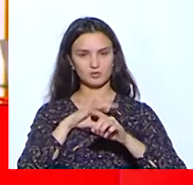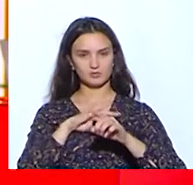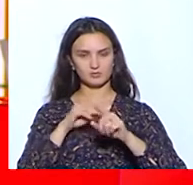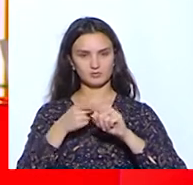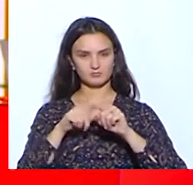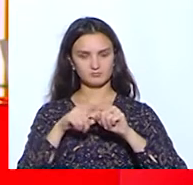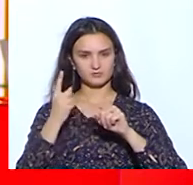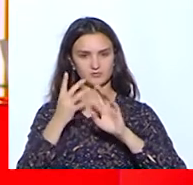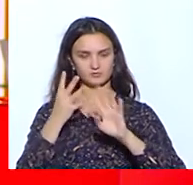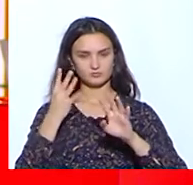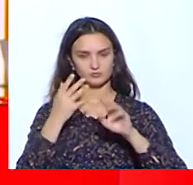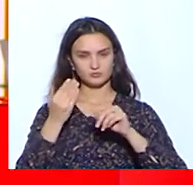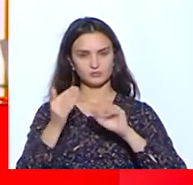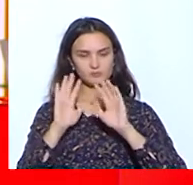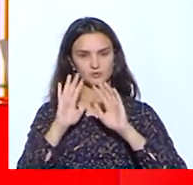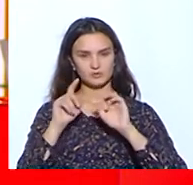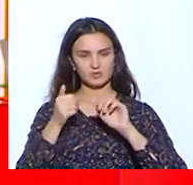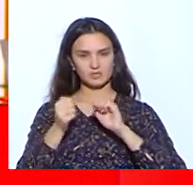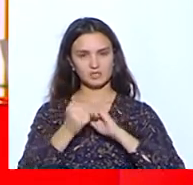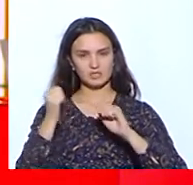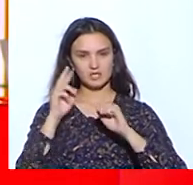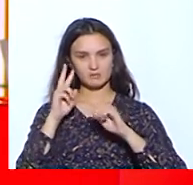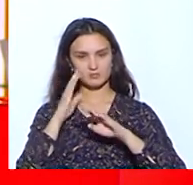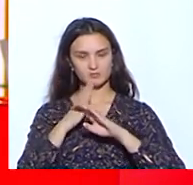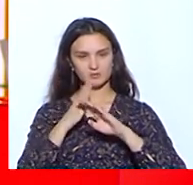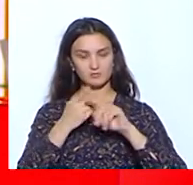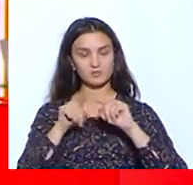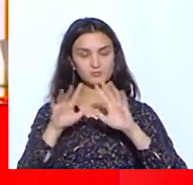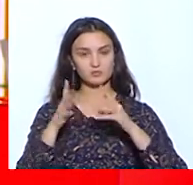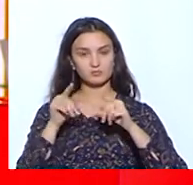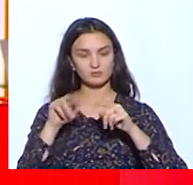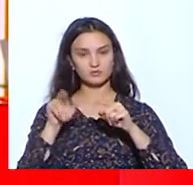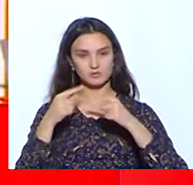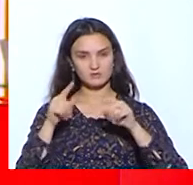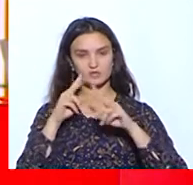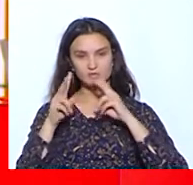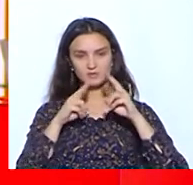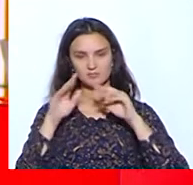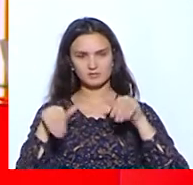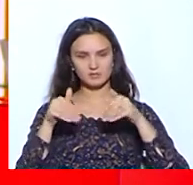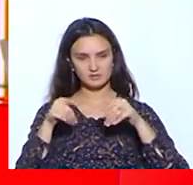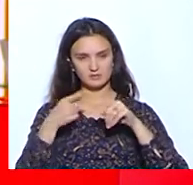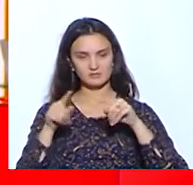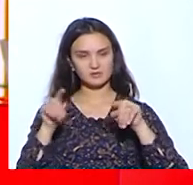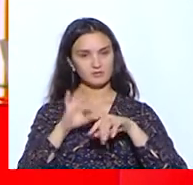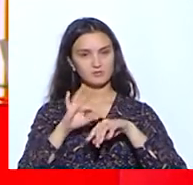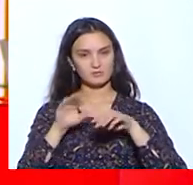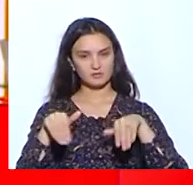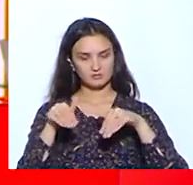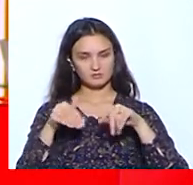შემთხვევაში. Პირველი, თუ თქვენ მხოლოდ ყაბზობა გაქვთ, მაშინ ასეთ შემთხვევაში და სხვა ჩივილები არ არის, ნაწლავის სხვა დაავადება არ